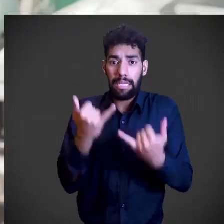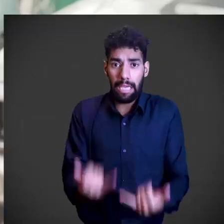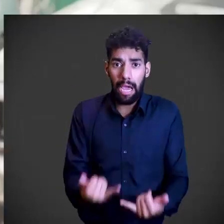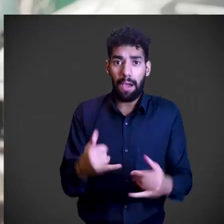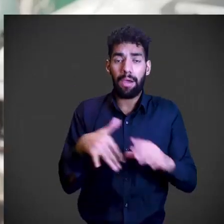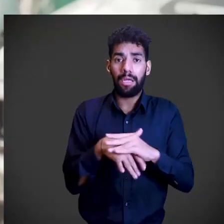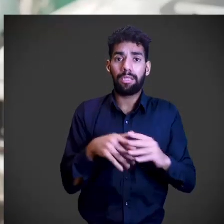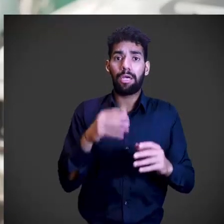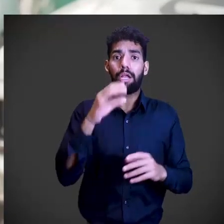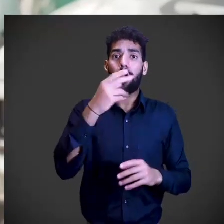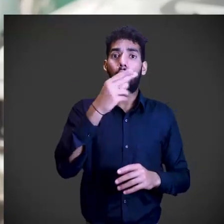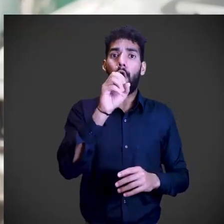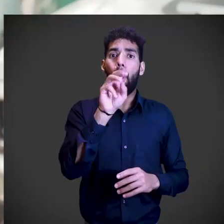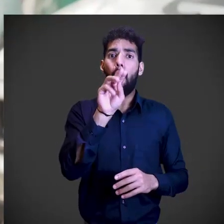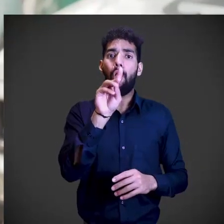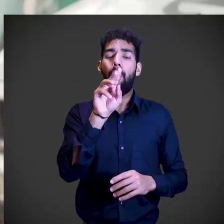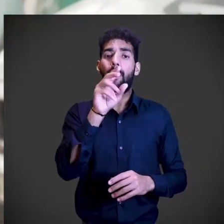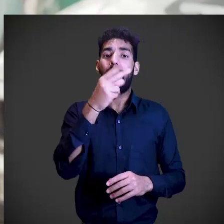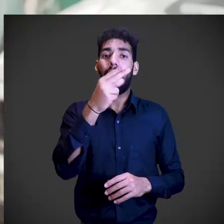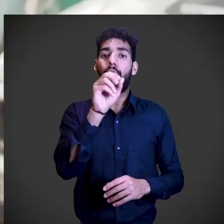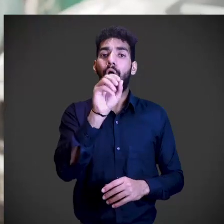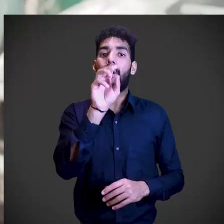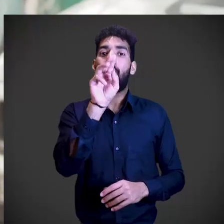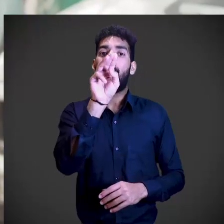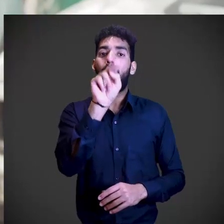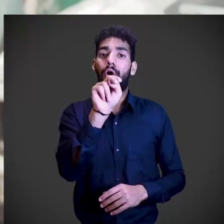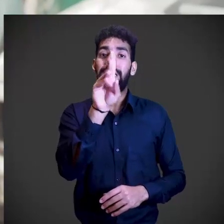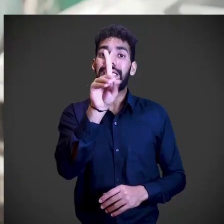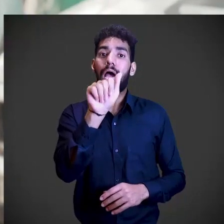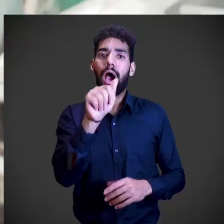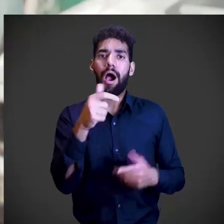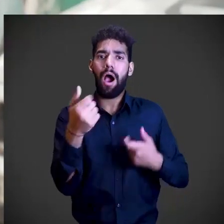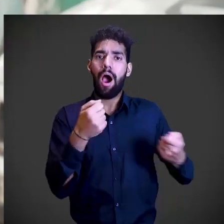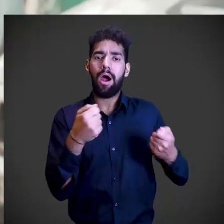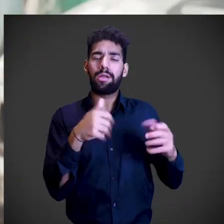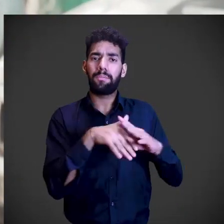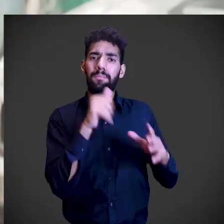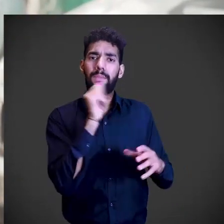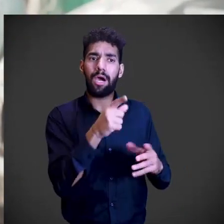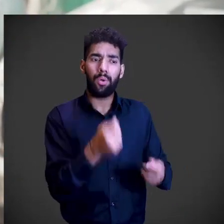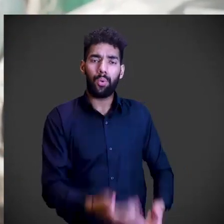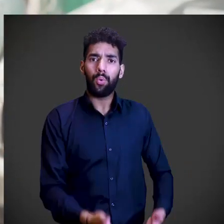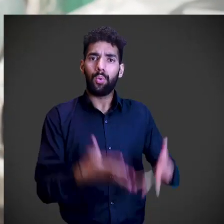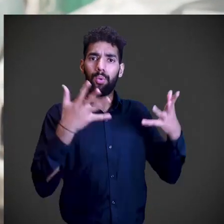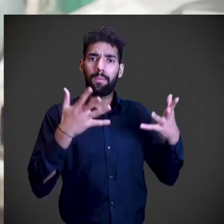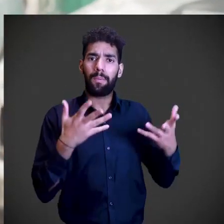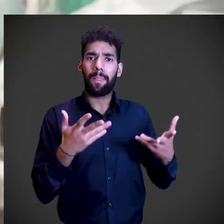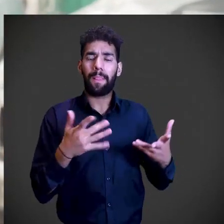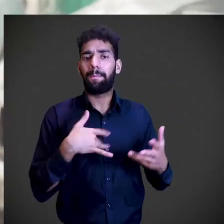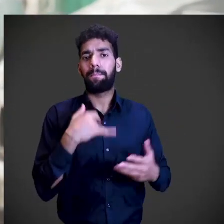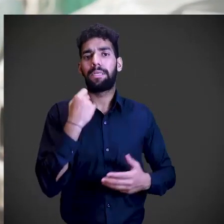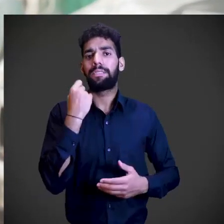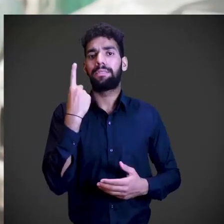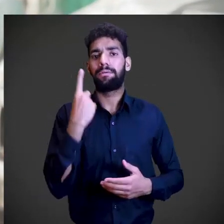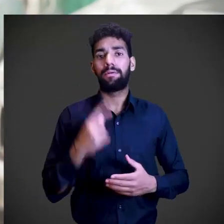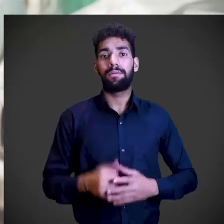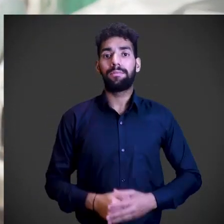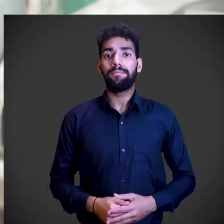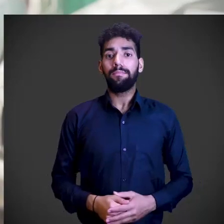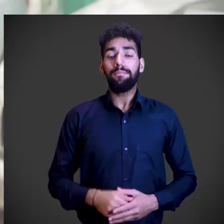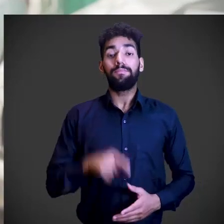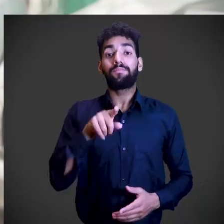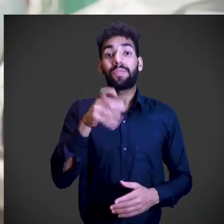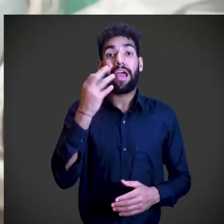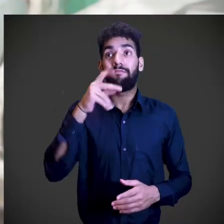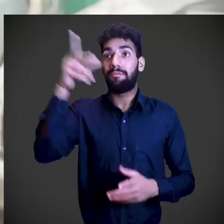जैसे ये सामने खड़ी हुई है 36 लाख रुपए की होंडा, इसमें सिर्फ एयर बैग है, एक एयर बैग है। टोयोटा में भी ऐसे ही है। तो अगर मर्सिडीज़ को लाया जाए तो देखें